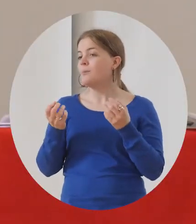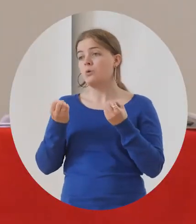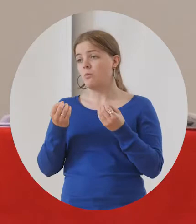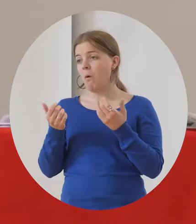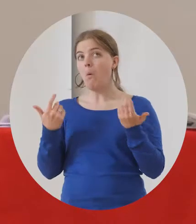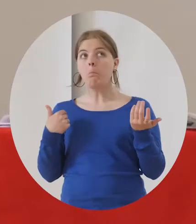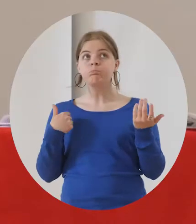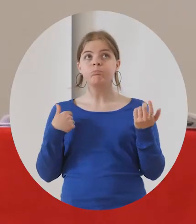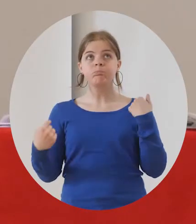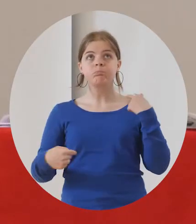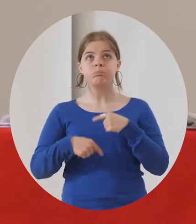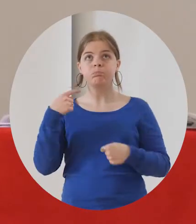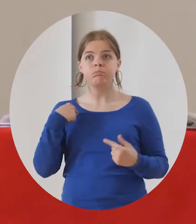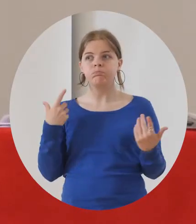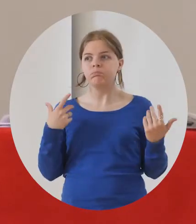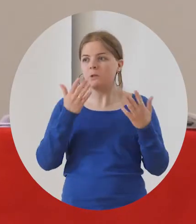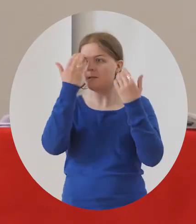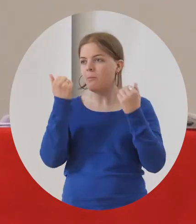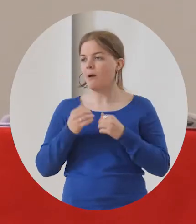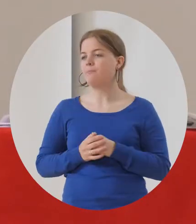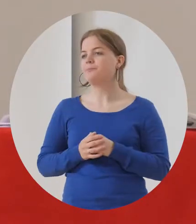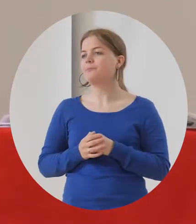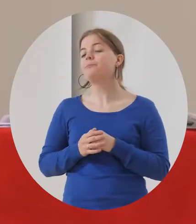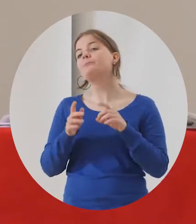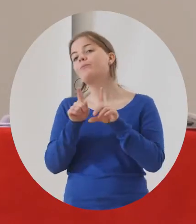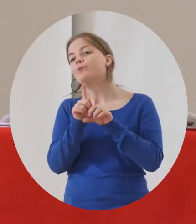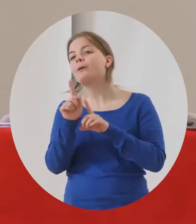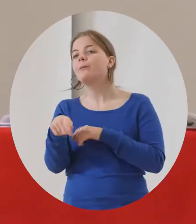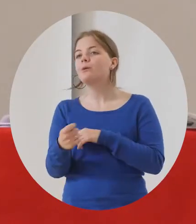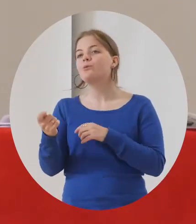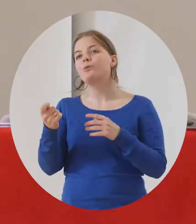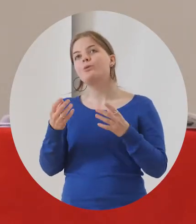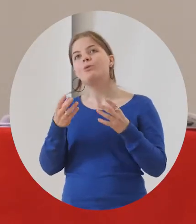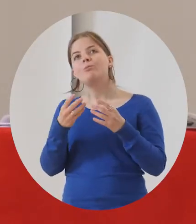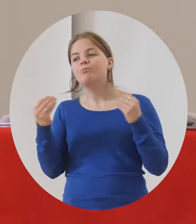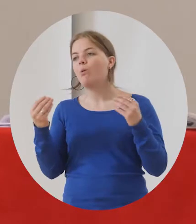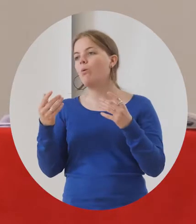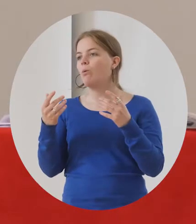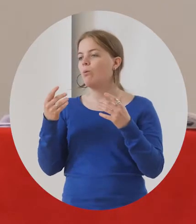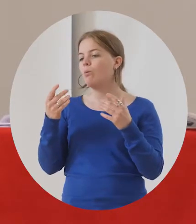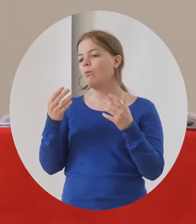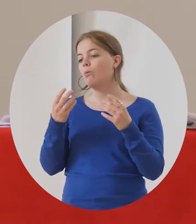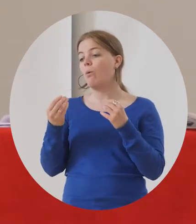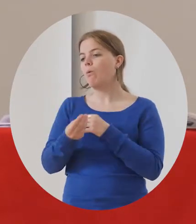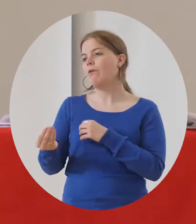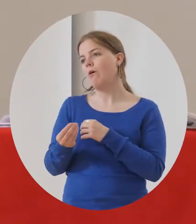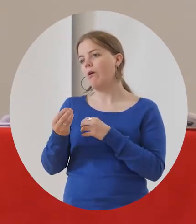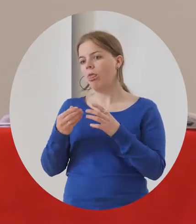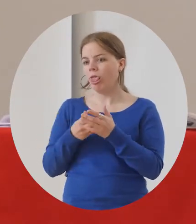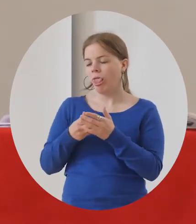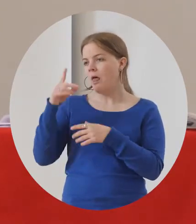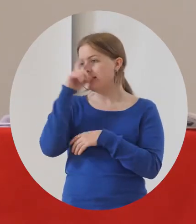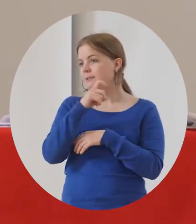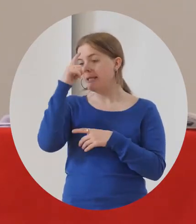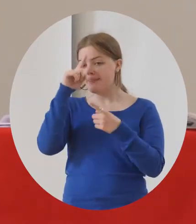ta jambe, et puis souvent, ils ne savent pas l'indiquer. Bien sûr aussi, il y a beaucoup de